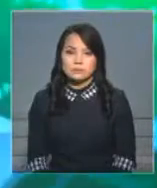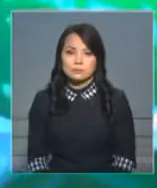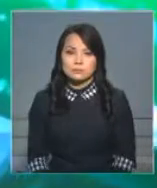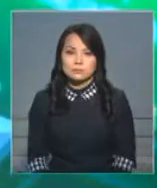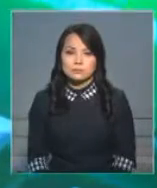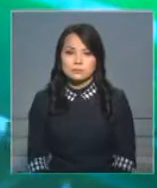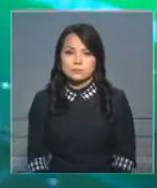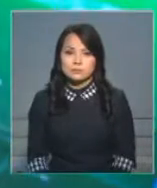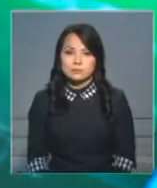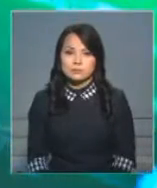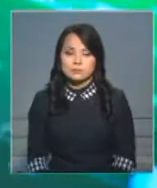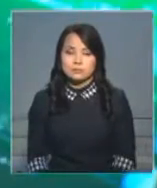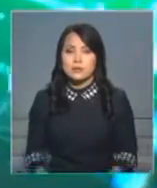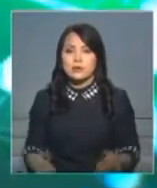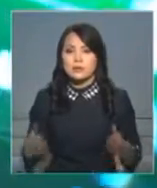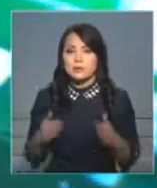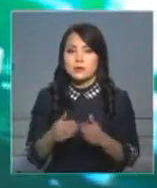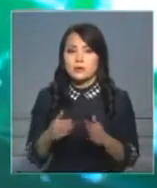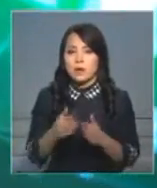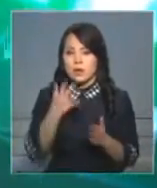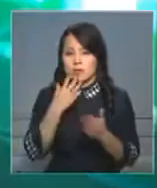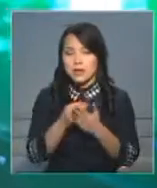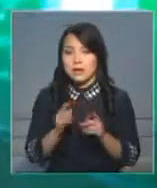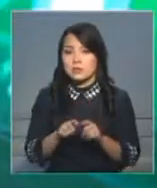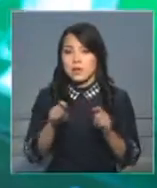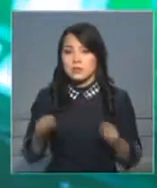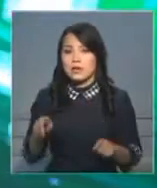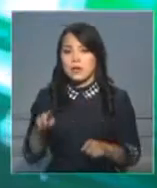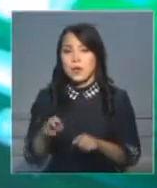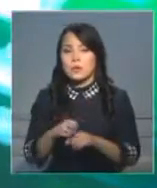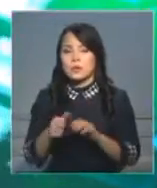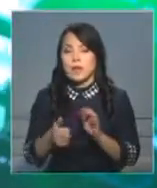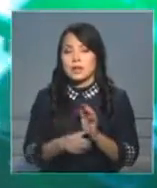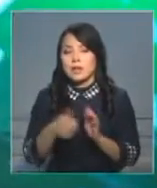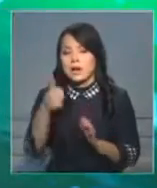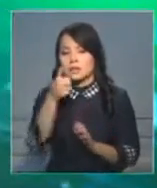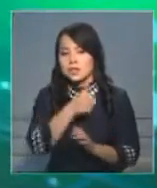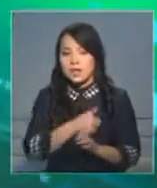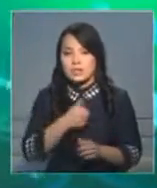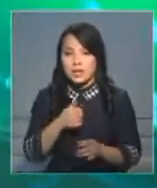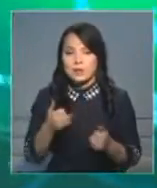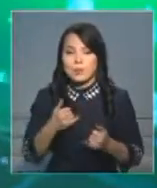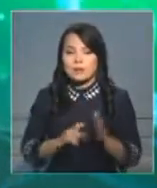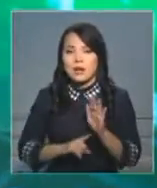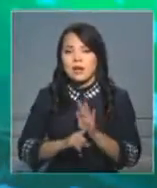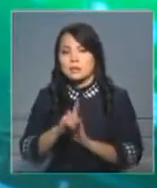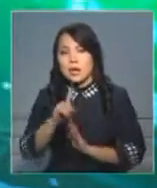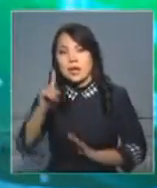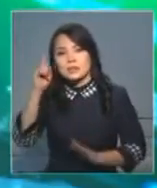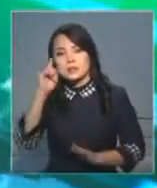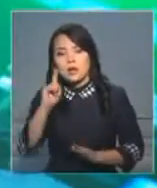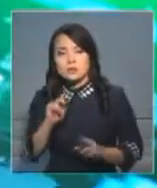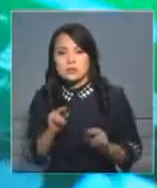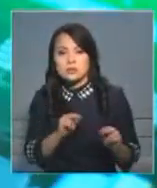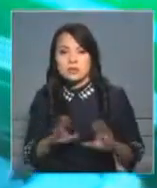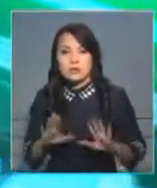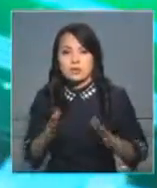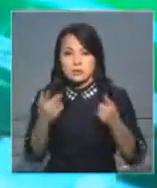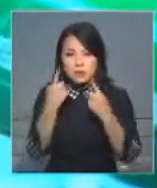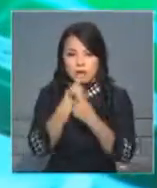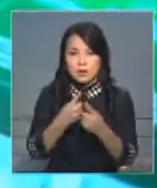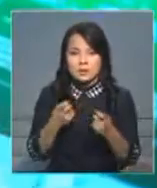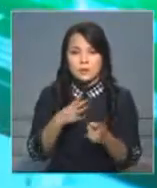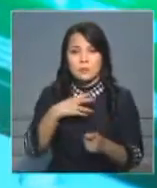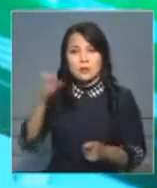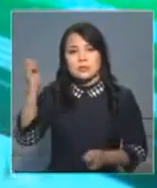Енді жаған жаңақтарынан табалдырғымыздан енді аттаған 2016-шы мешін жылы Израиль үшін қаралы хабармен басталды. Тапа